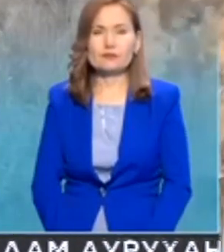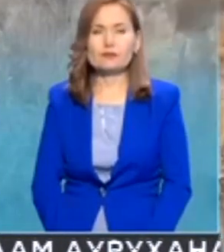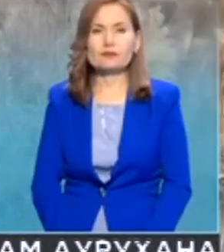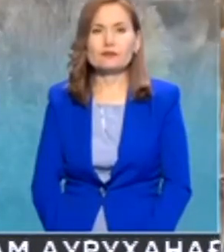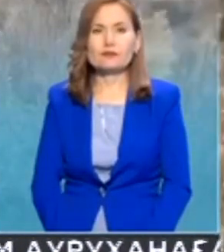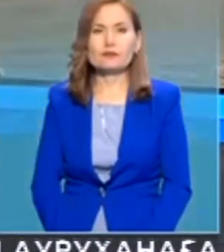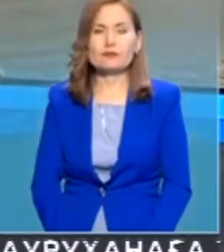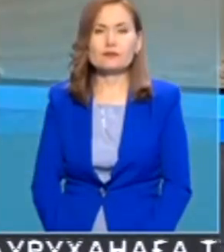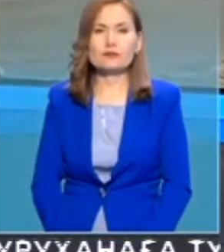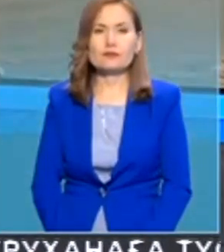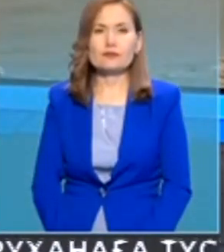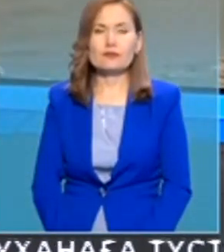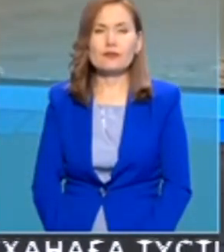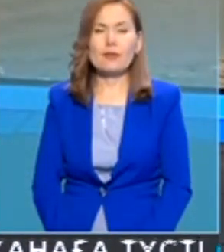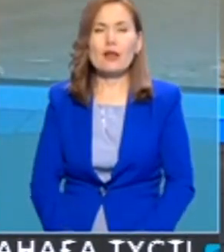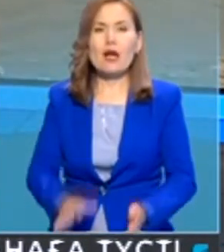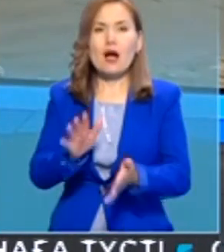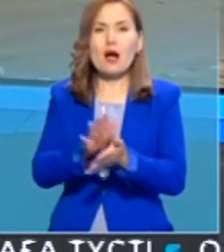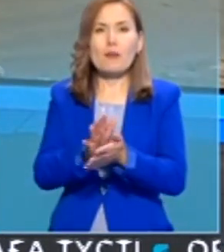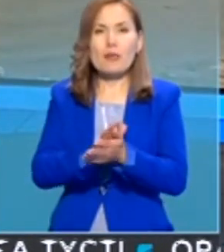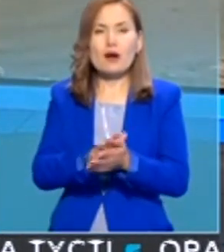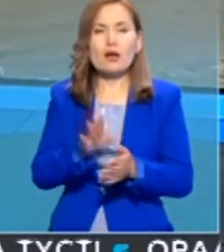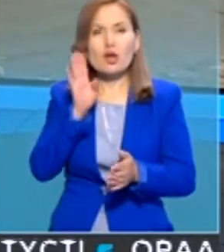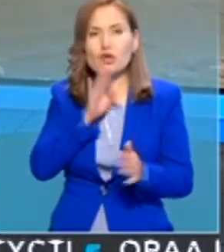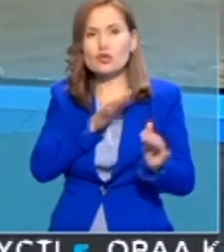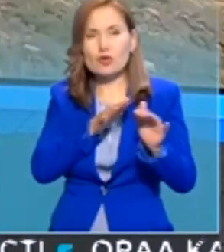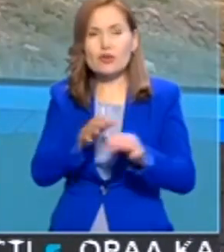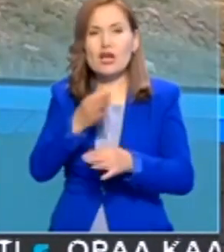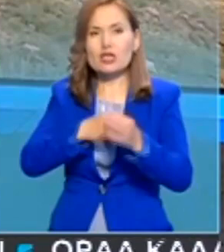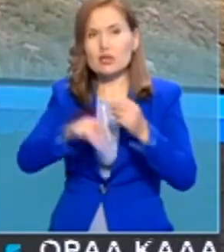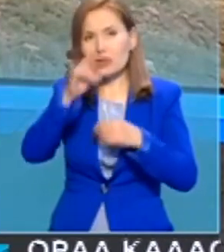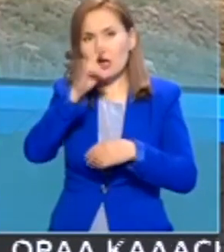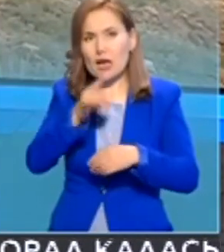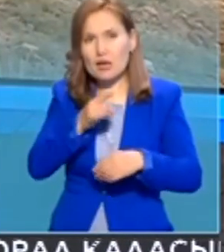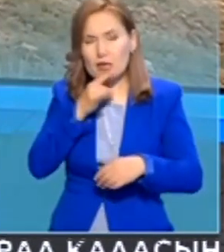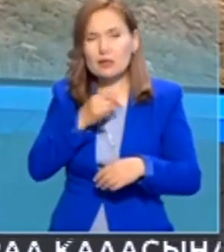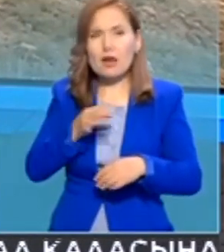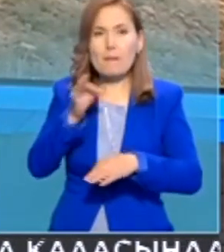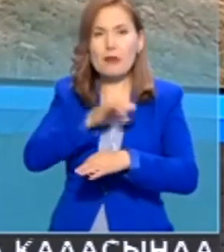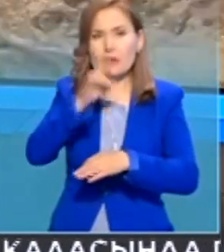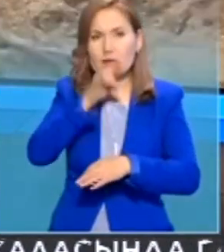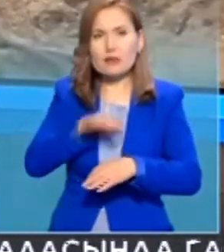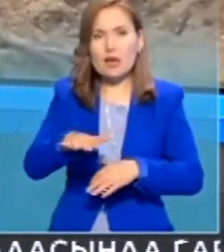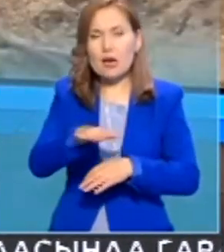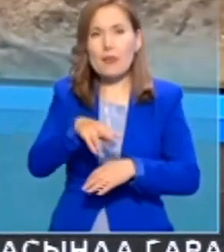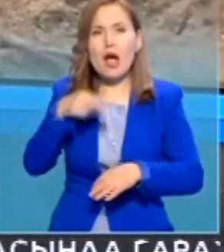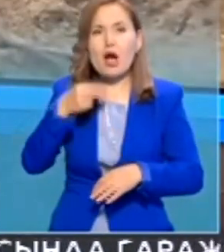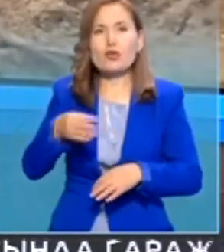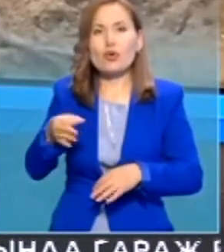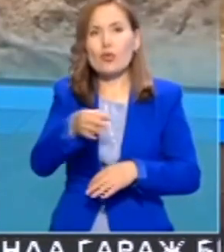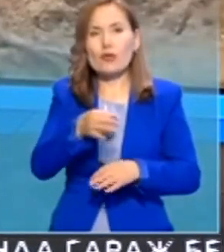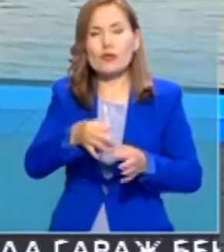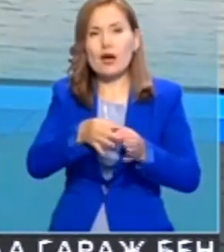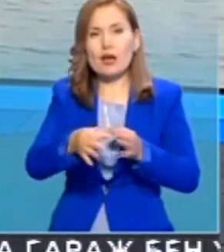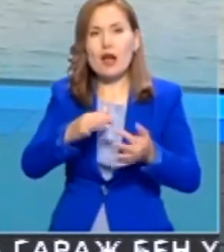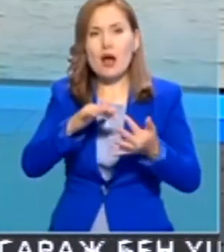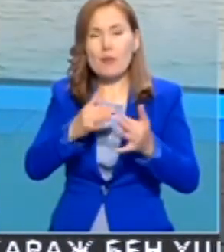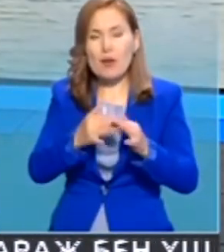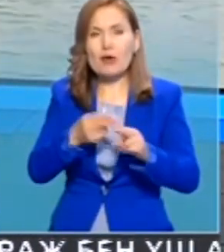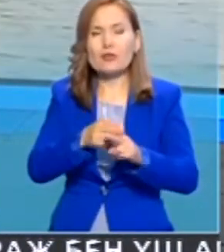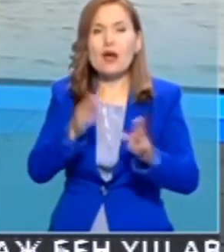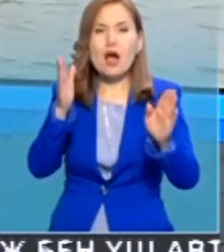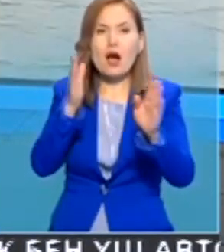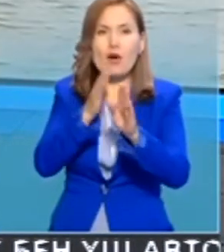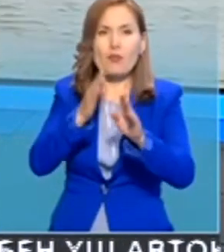арна. Кәріз суы шығыста ғана емес, батыс өңірде де басты мәселенің бірі. Ақтөбе облысы Қарауылкелді елді мекенінің тұрғындары